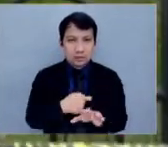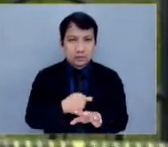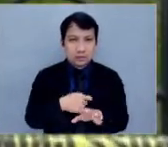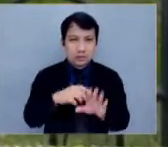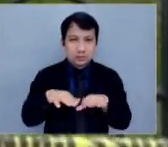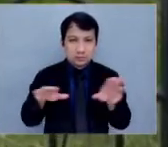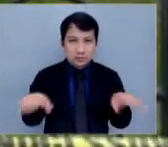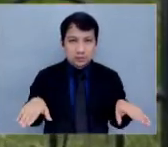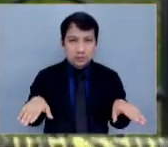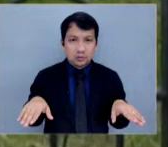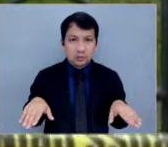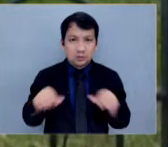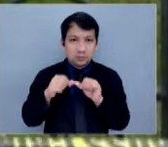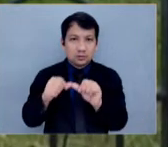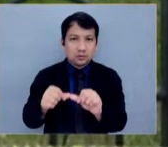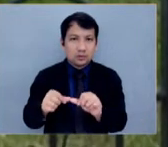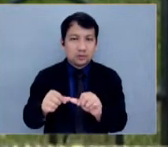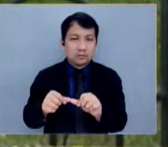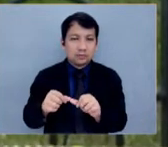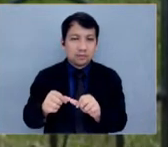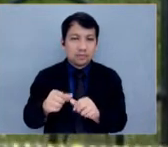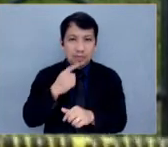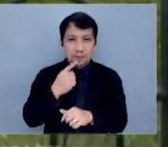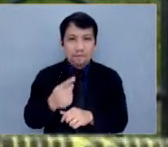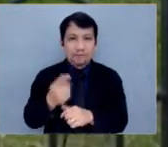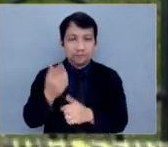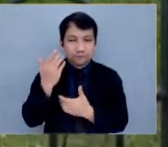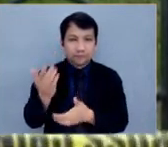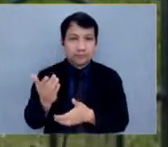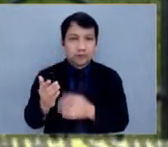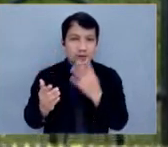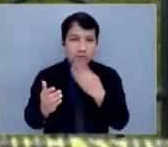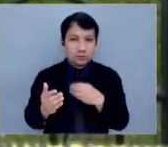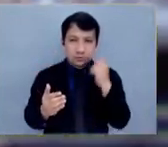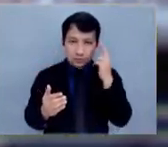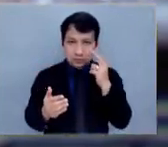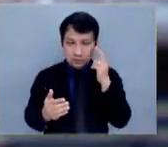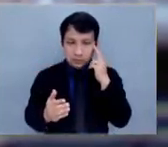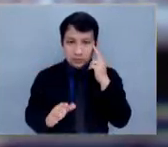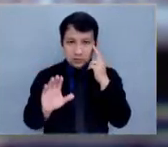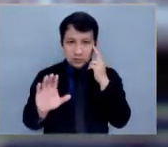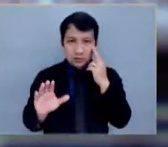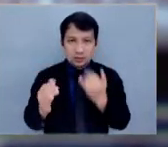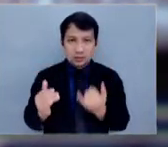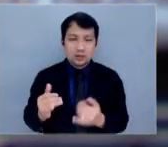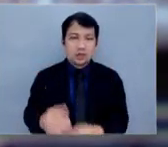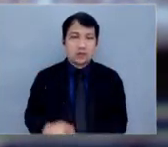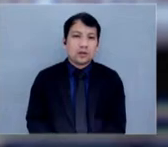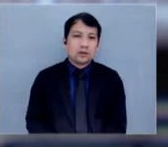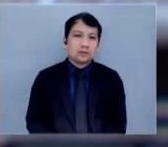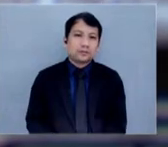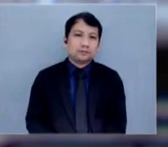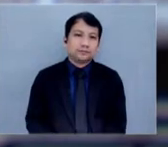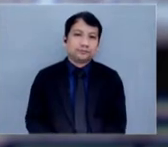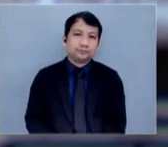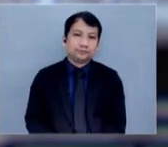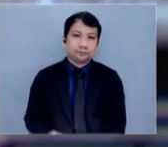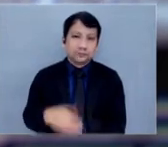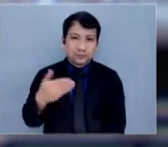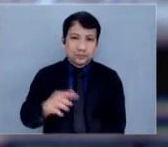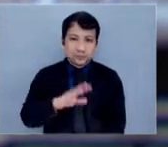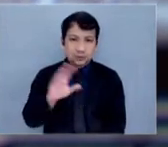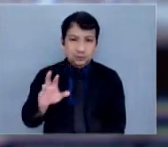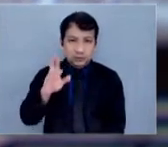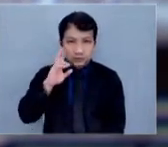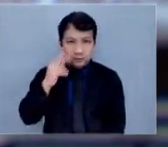Patuloy pang tinutugis ang mga sospek at inaalam pa ang motibo sa pamamaril. Nagbabalita mula sa frontline, Rainiel